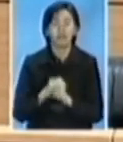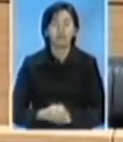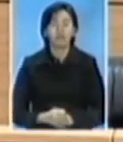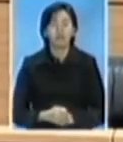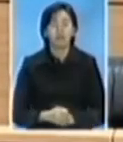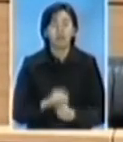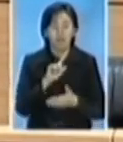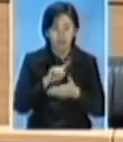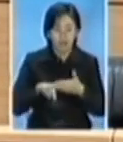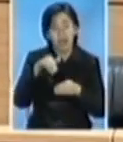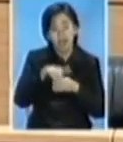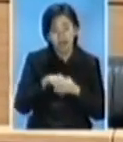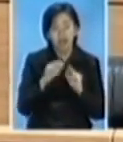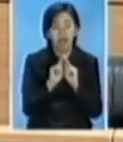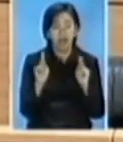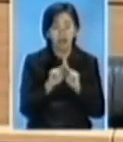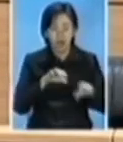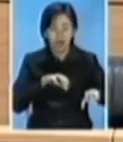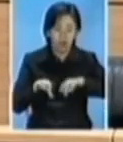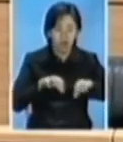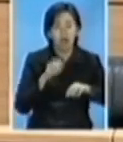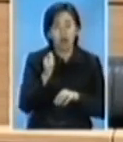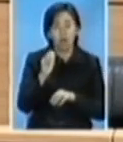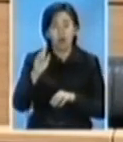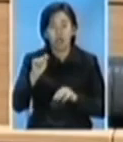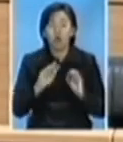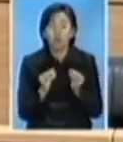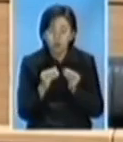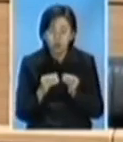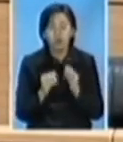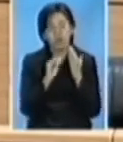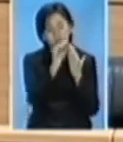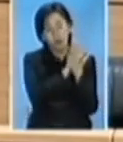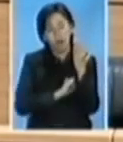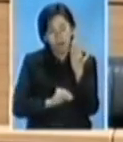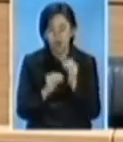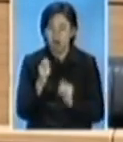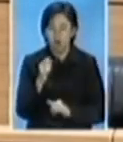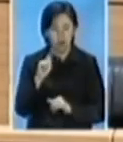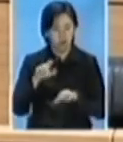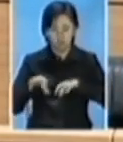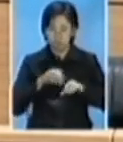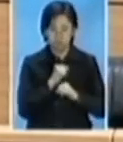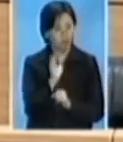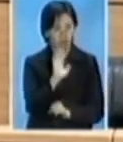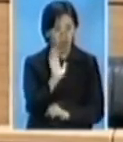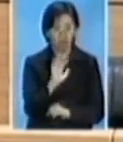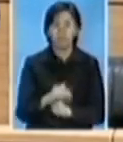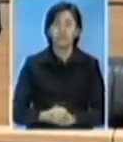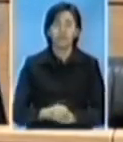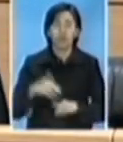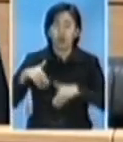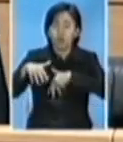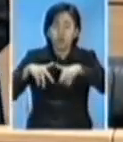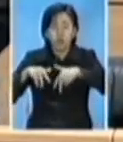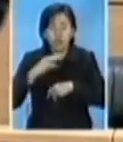ให้มีการเลือกตั้งคณะกรรมการบริหารวิทยุอบต.ทุกตำบลโดยอบต.5มานั่งบริหารประชา